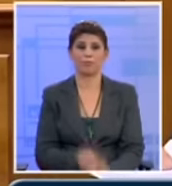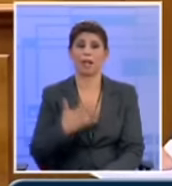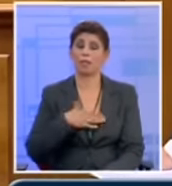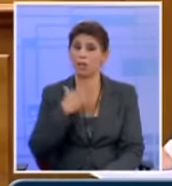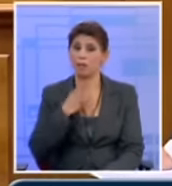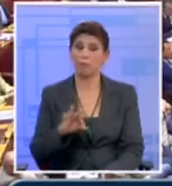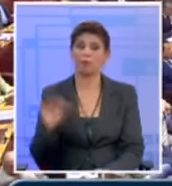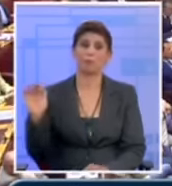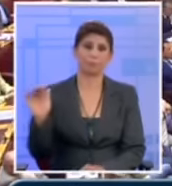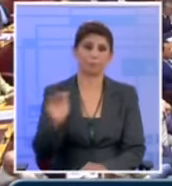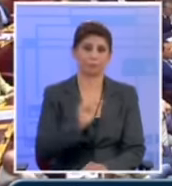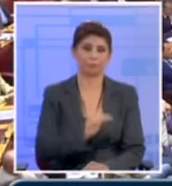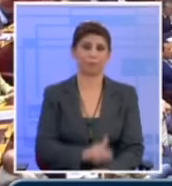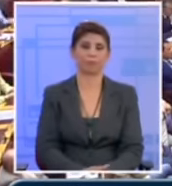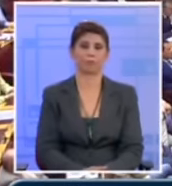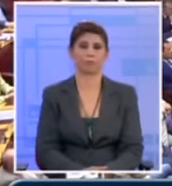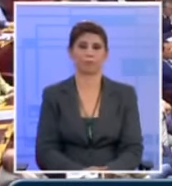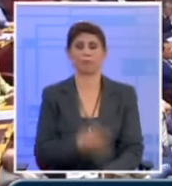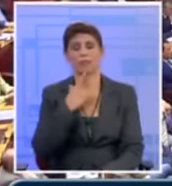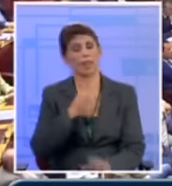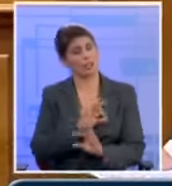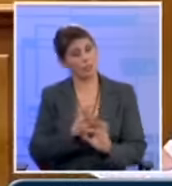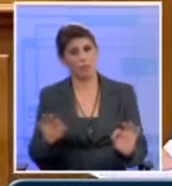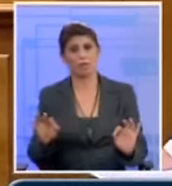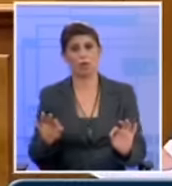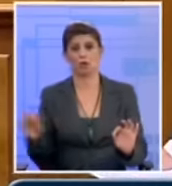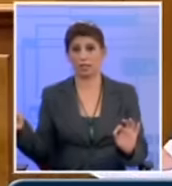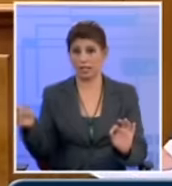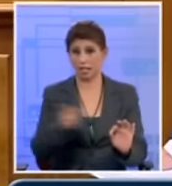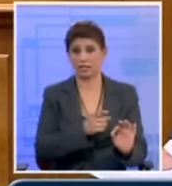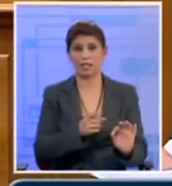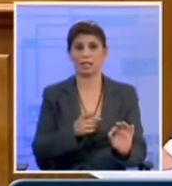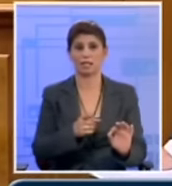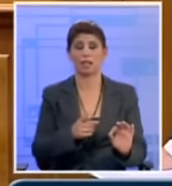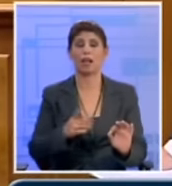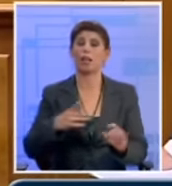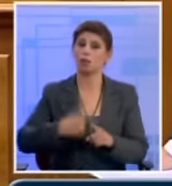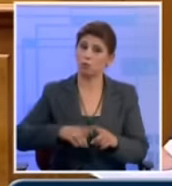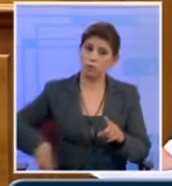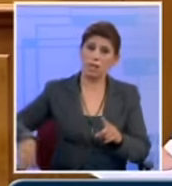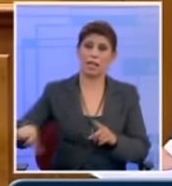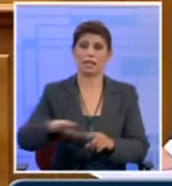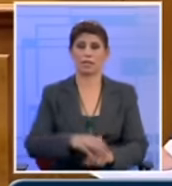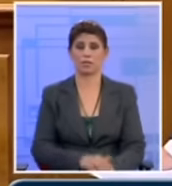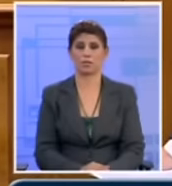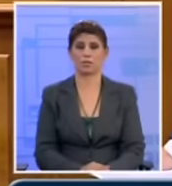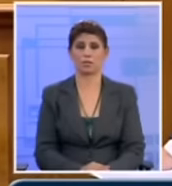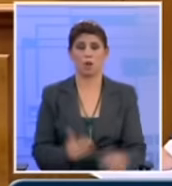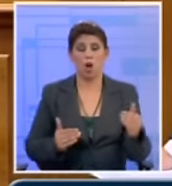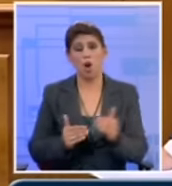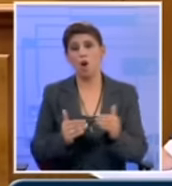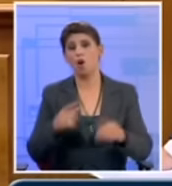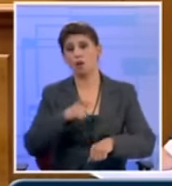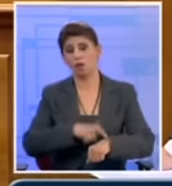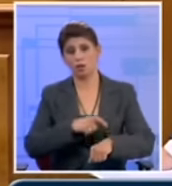Θέλω λοιπόν να απευθυνθώ και να διαβεβαιώσω και εσάς και τον ελληνικό λαό. Όριο